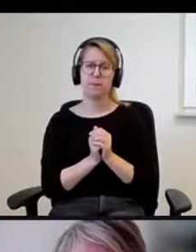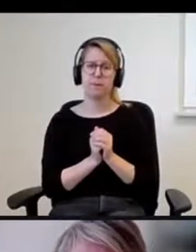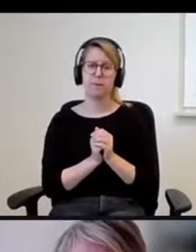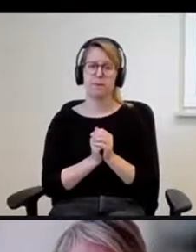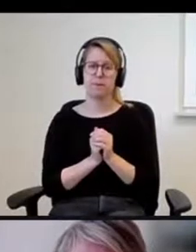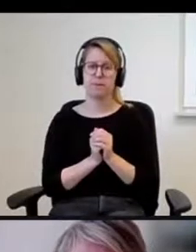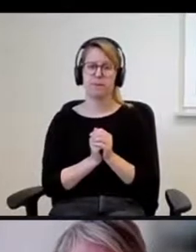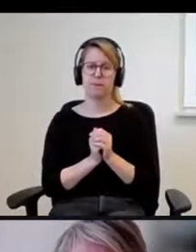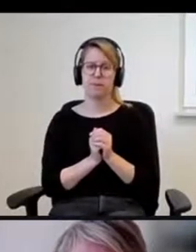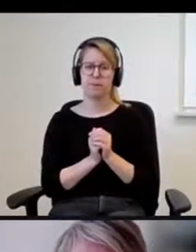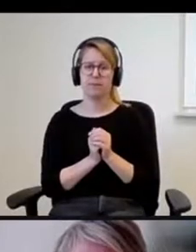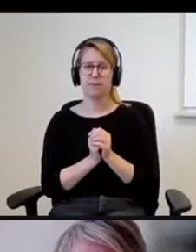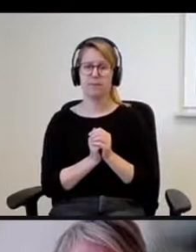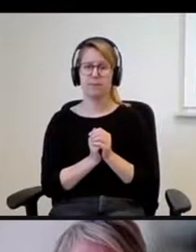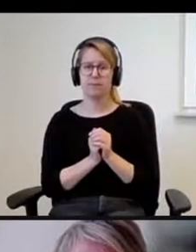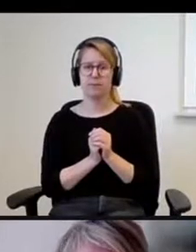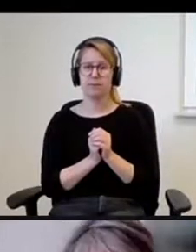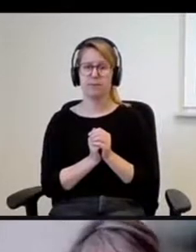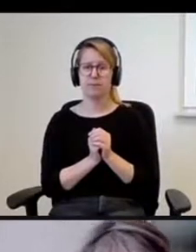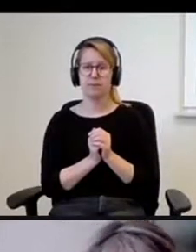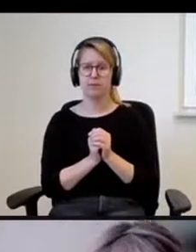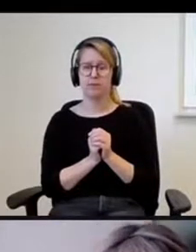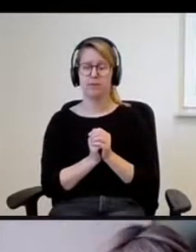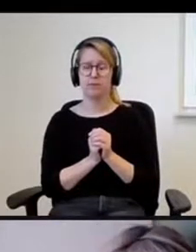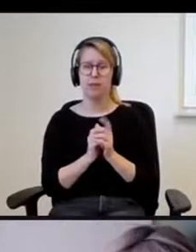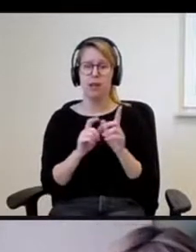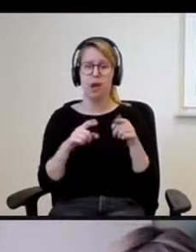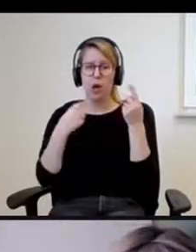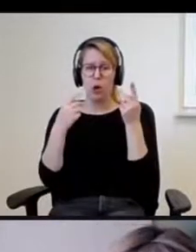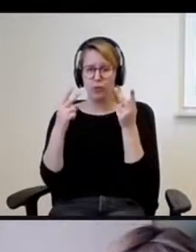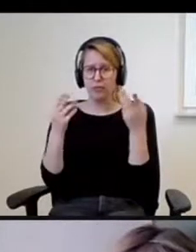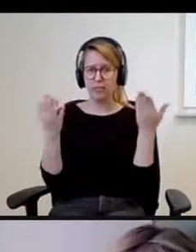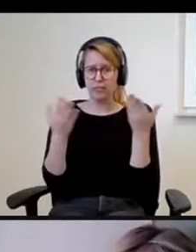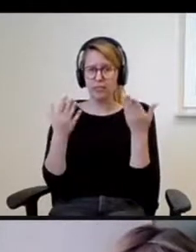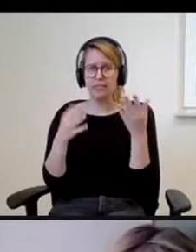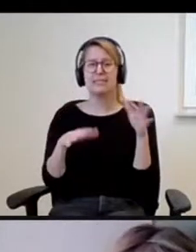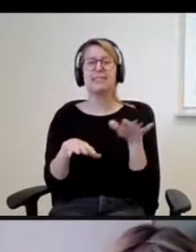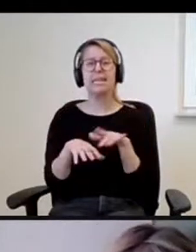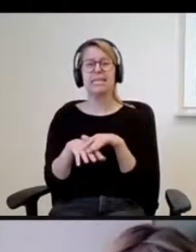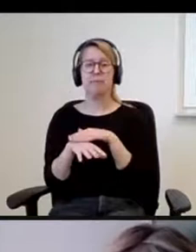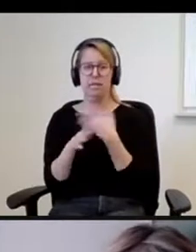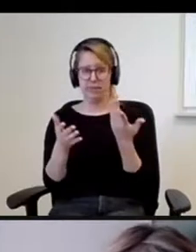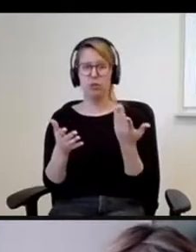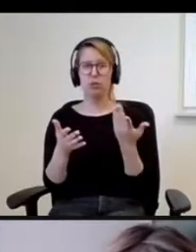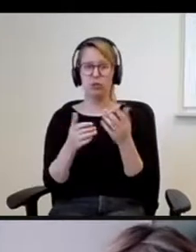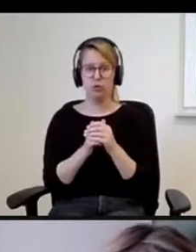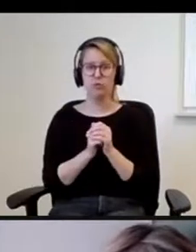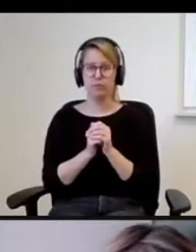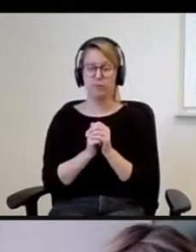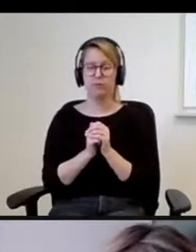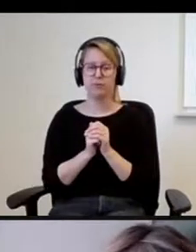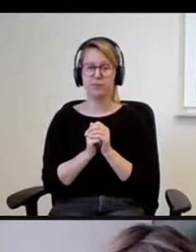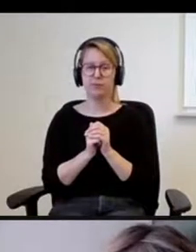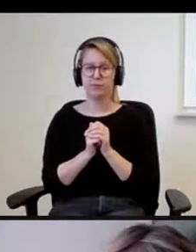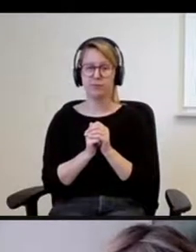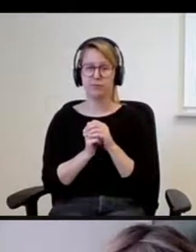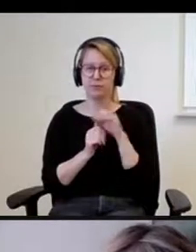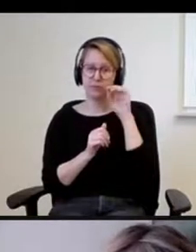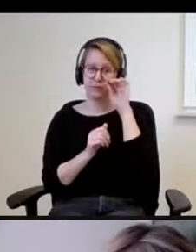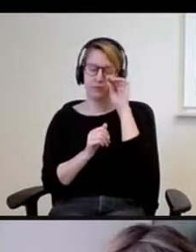L'importance aussi, c'est la sensibilisation, donc la sensibilisation parce que ça concerne tout le monde.